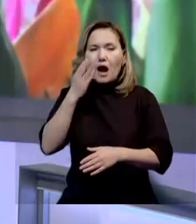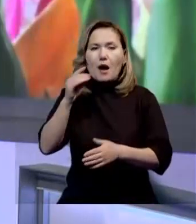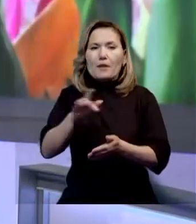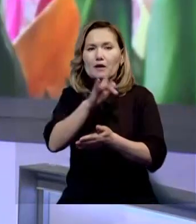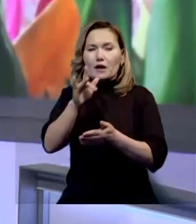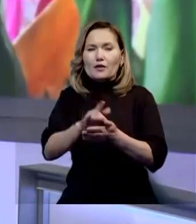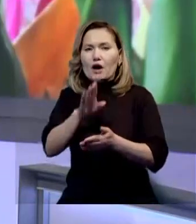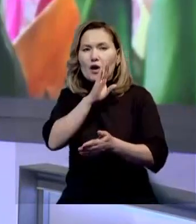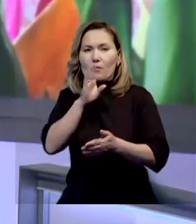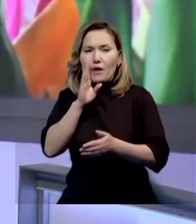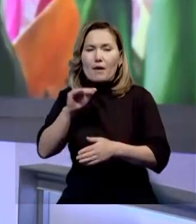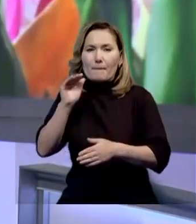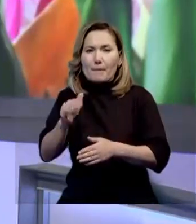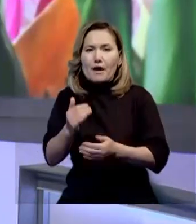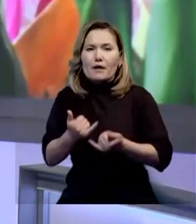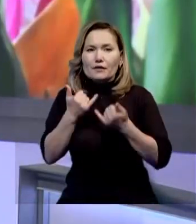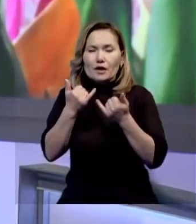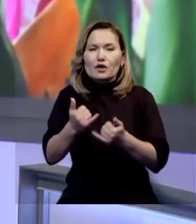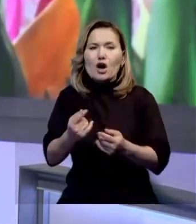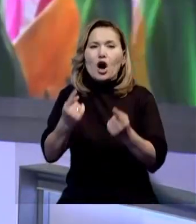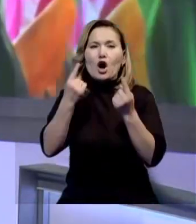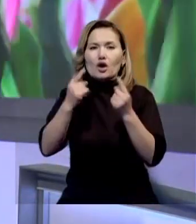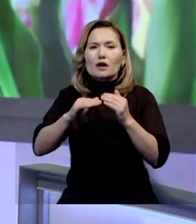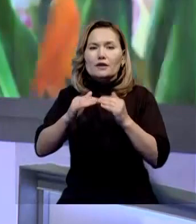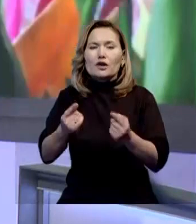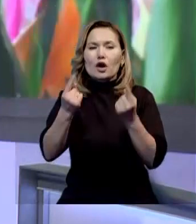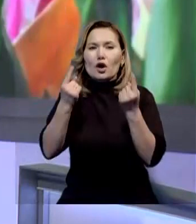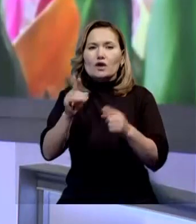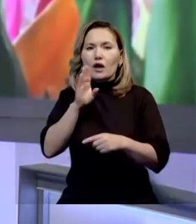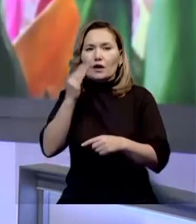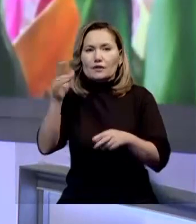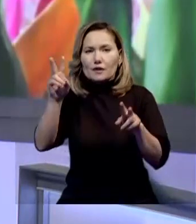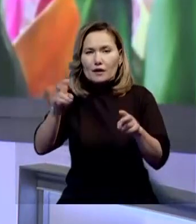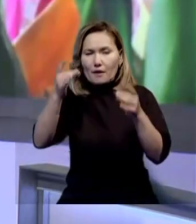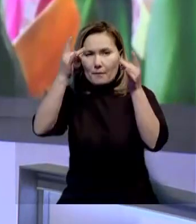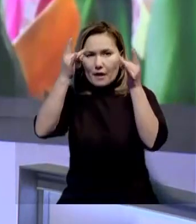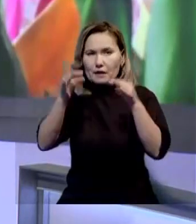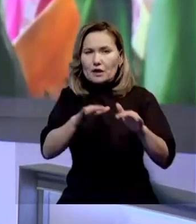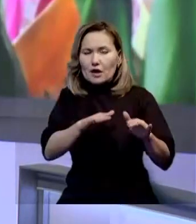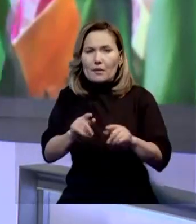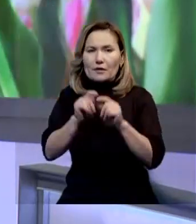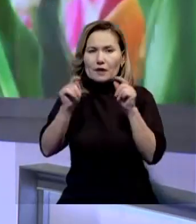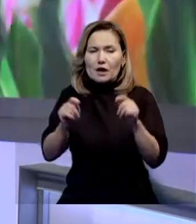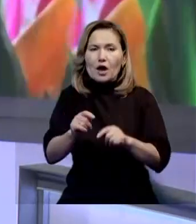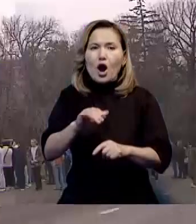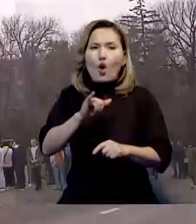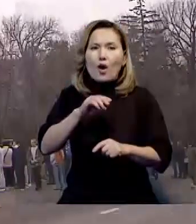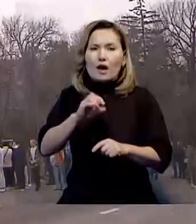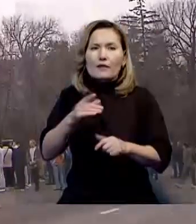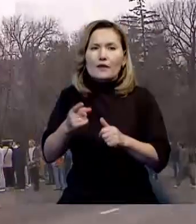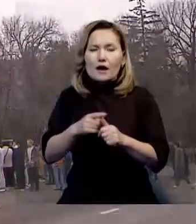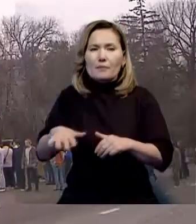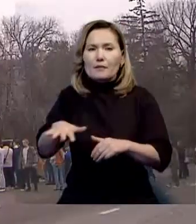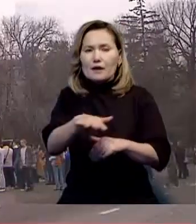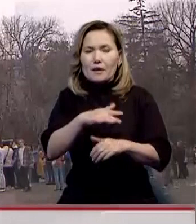Ал Алматыда анаға мың тағзым, ұлы даланың ұлы қыздары атты мәдени ағарту іс-шарасы өтті. Шоқан Уәлиханов атындағы саябақ